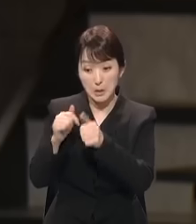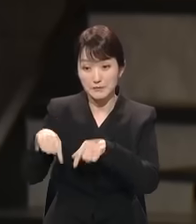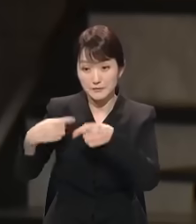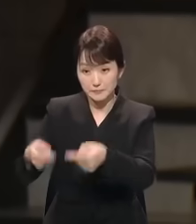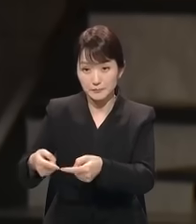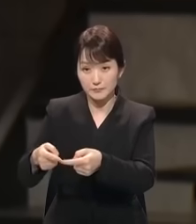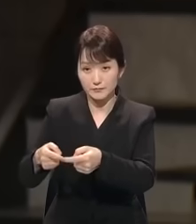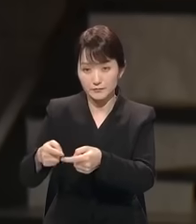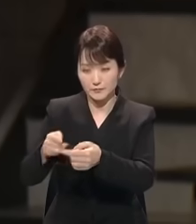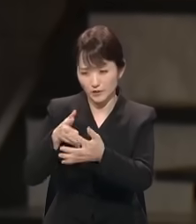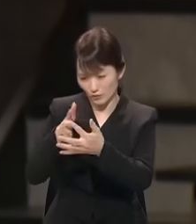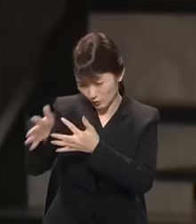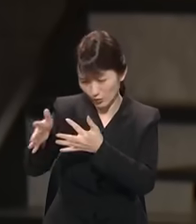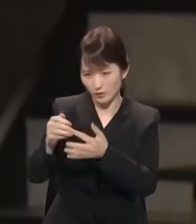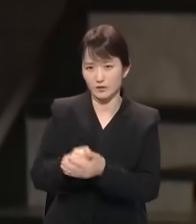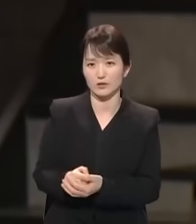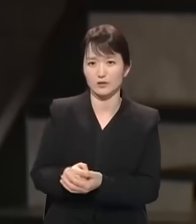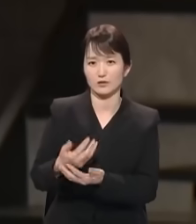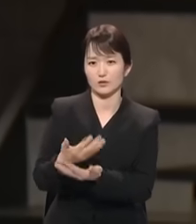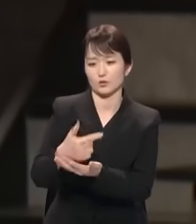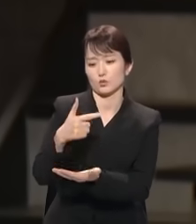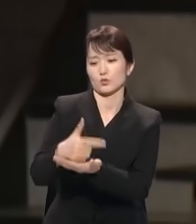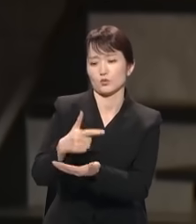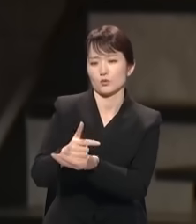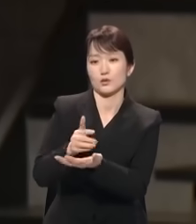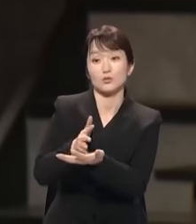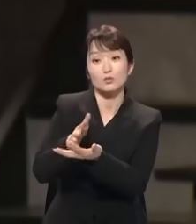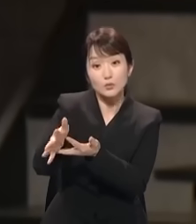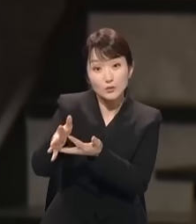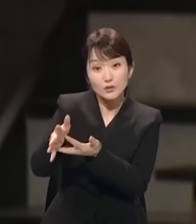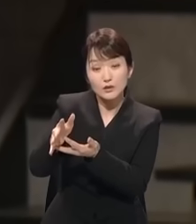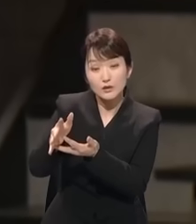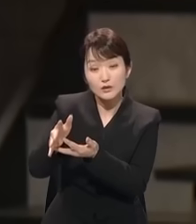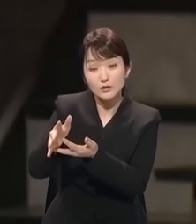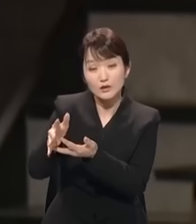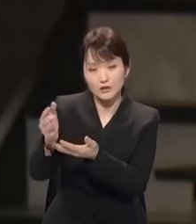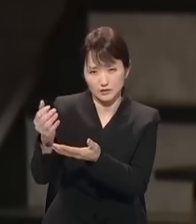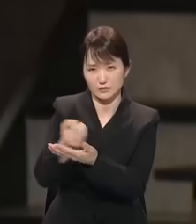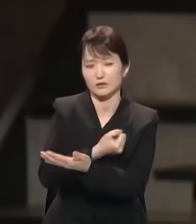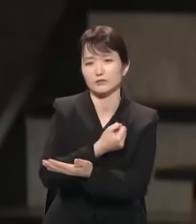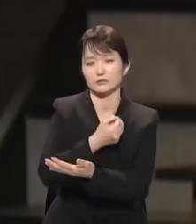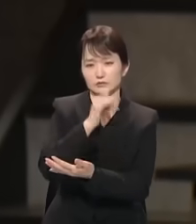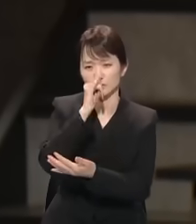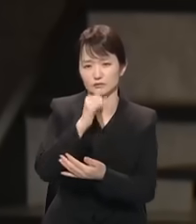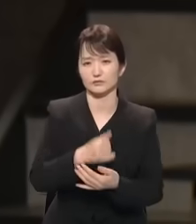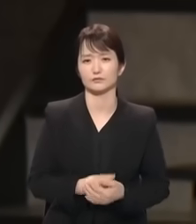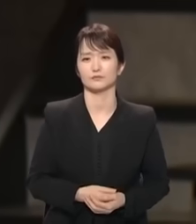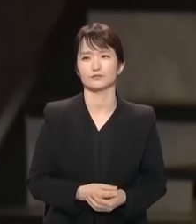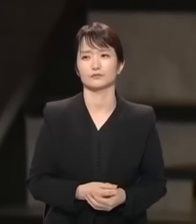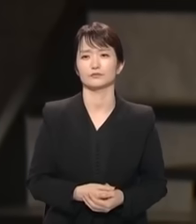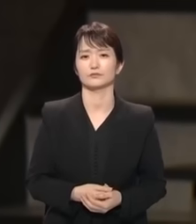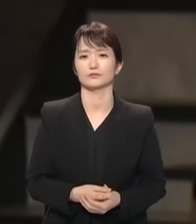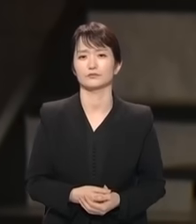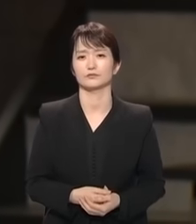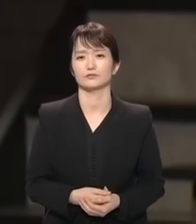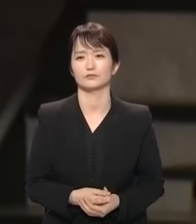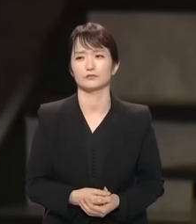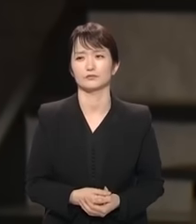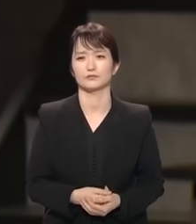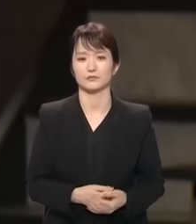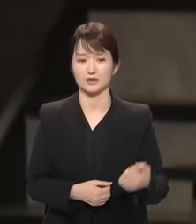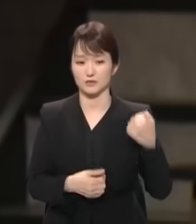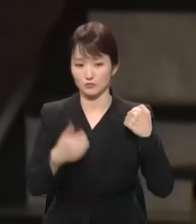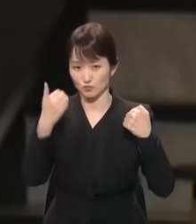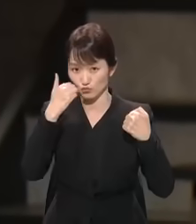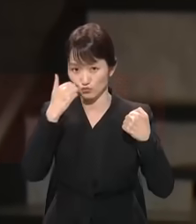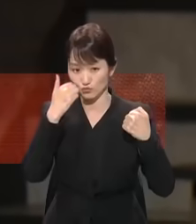논문이 통과돼서 하기를 따야 뭔가를 갖다 할 수 있는 그런 상황입니다 소위 얘기해서 어떻게 보면은 정말 어 주도권을